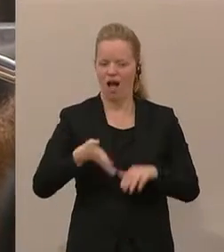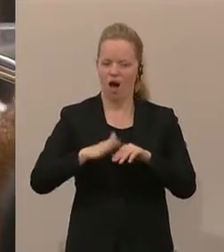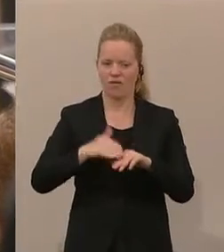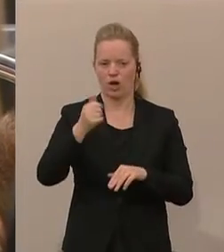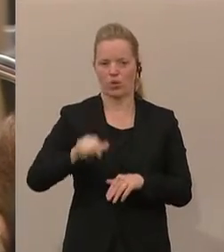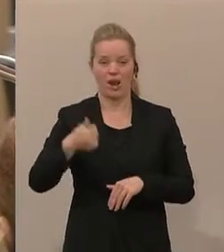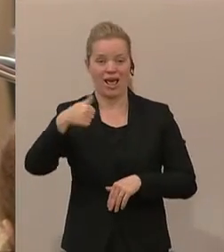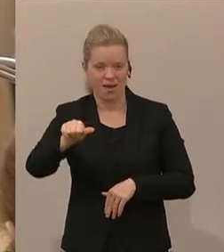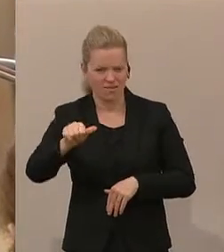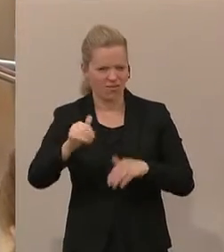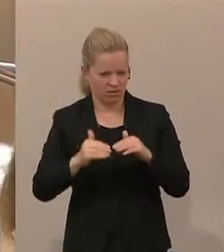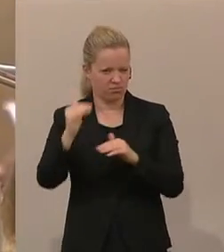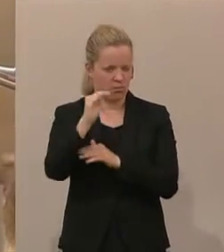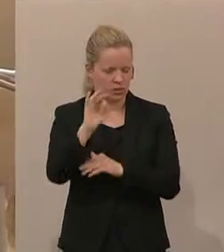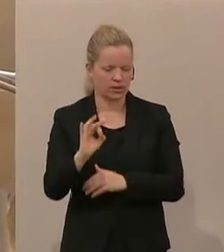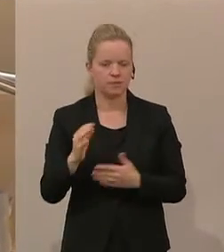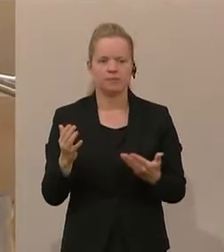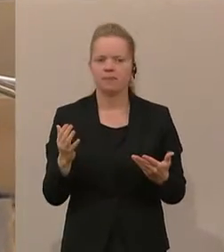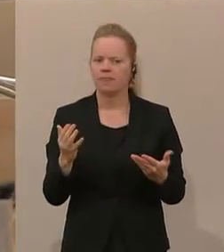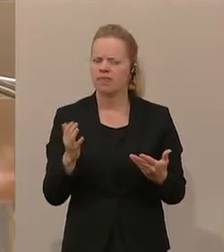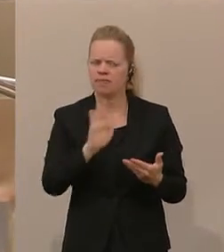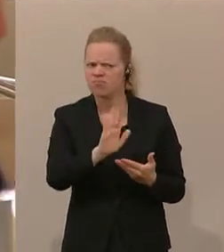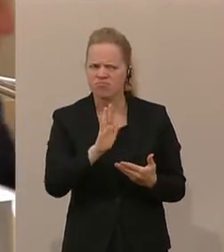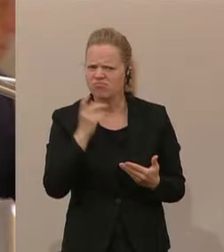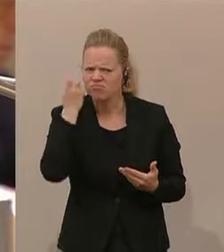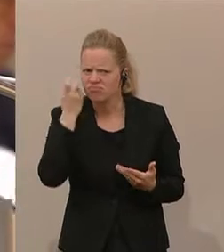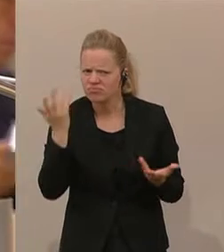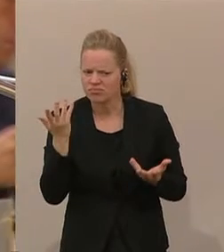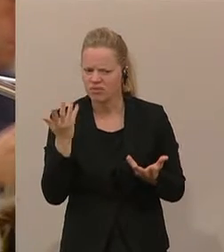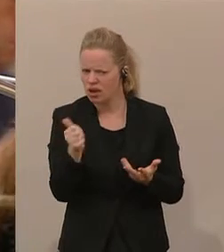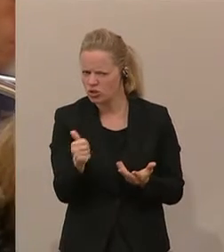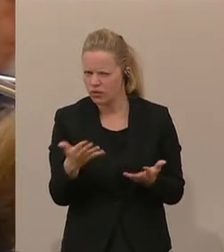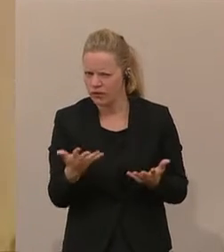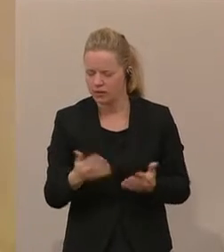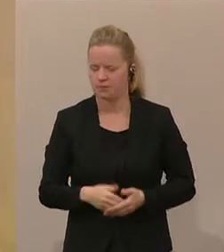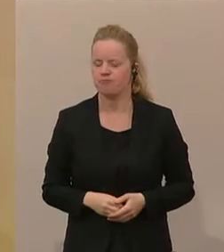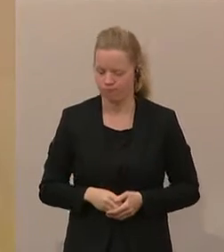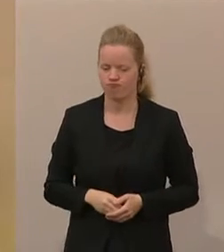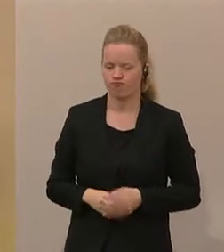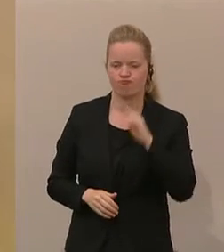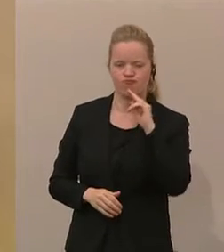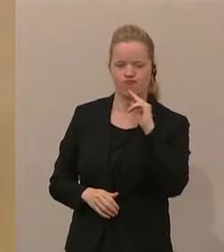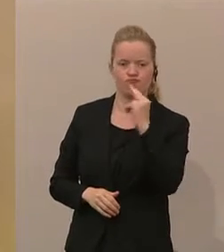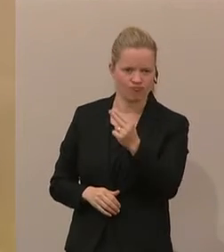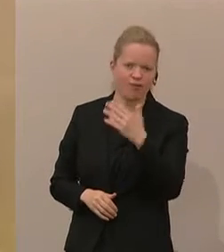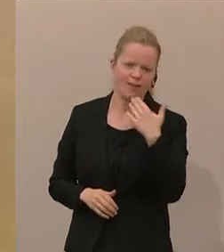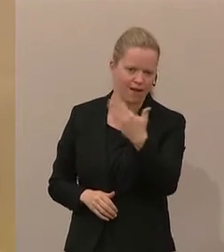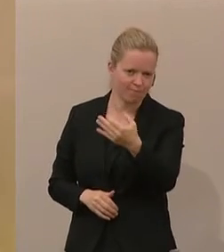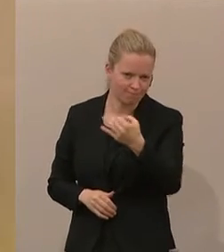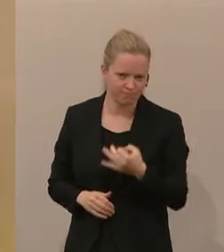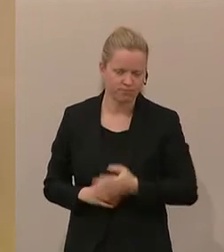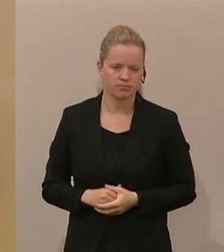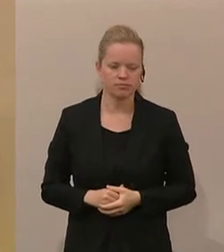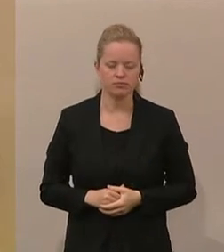Wie schätzen Sie das generell ein, diesen Vorschlag der EU? Herr Minister. Vielen Dank, Herr Abgeordneter. Wir haben klargemacht